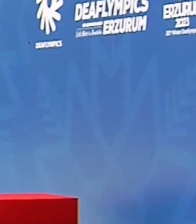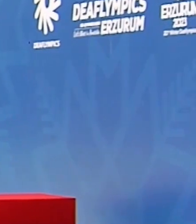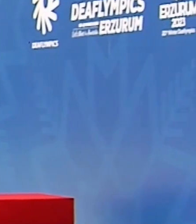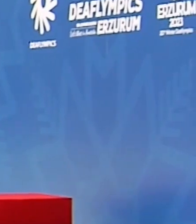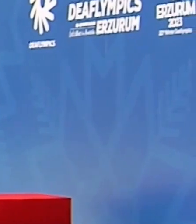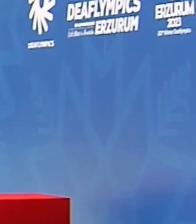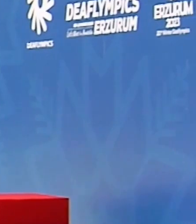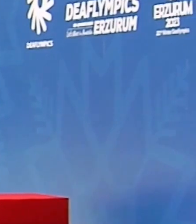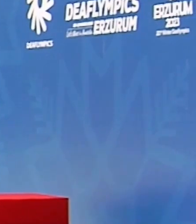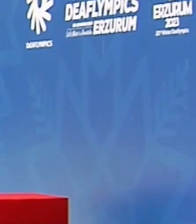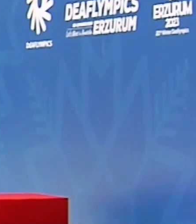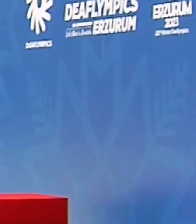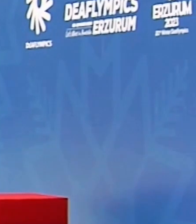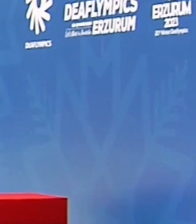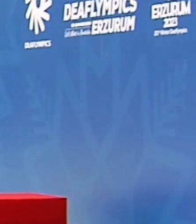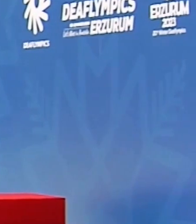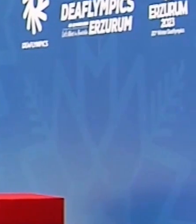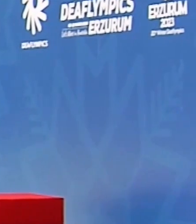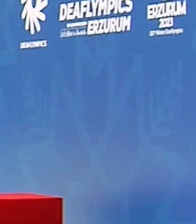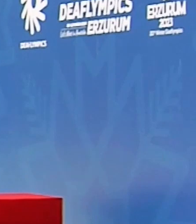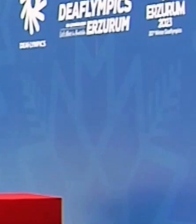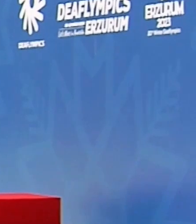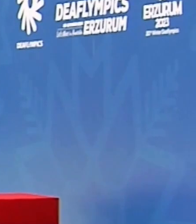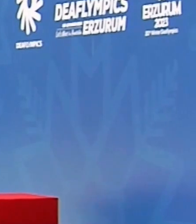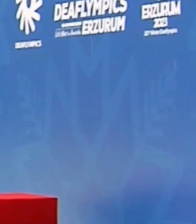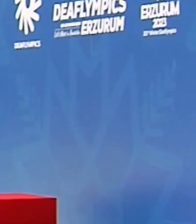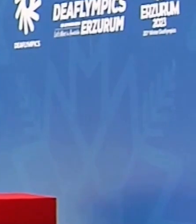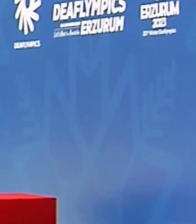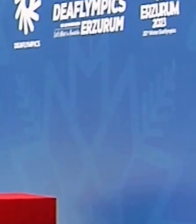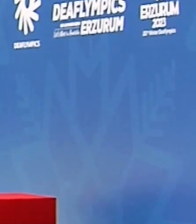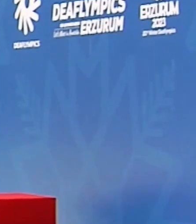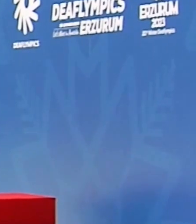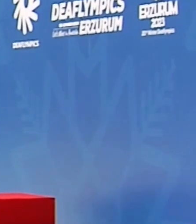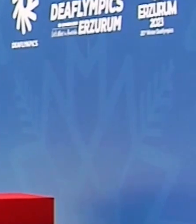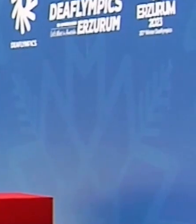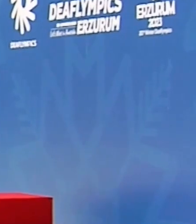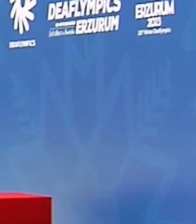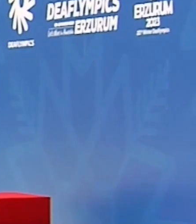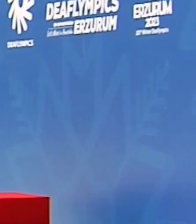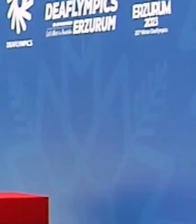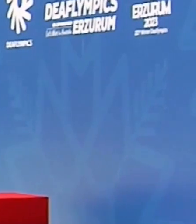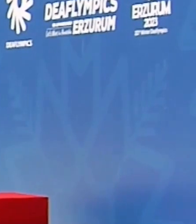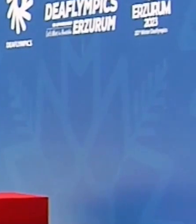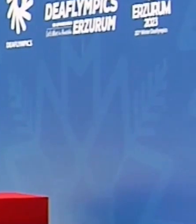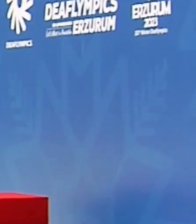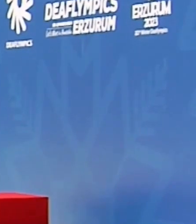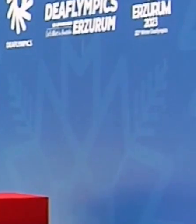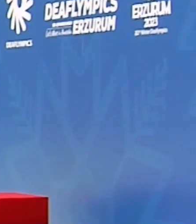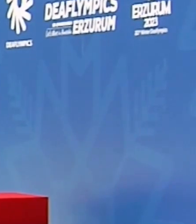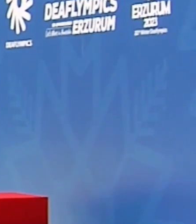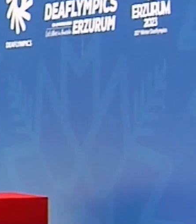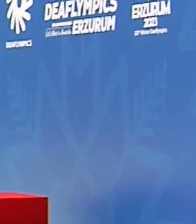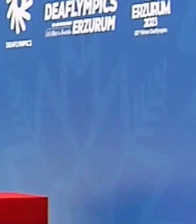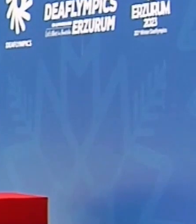Ще хочу сказати, що саме велика подяка Збройним силам України. Ми дякуємо, що вони нас